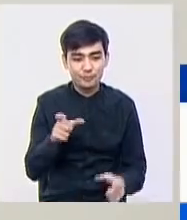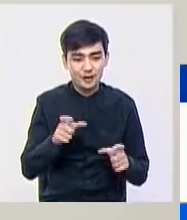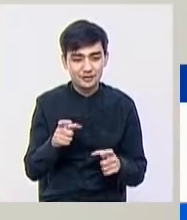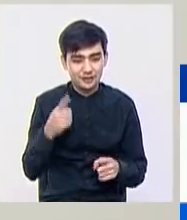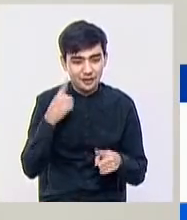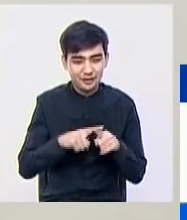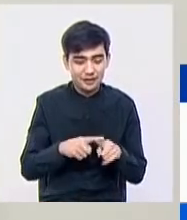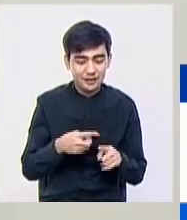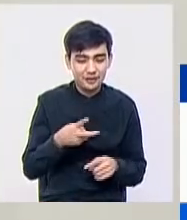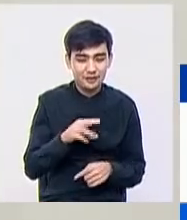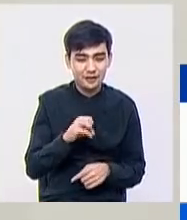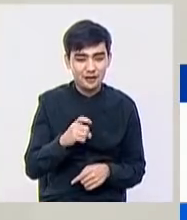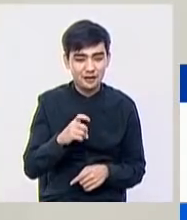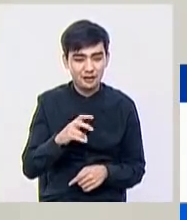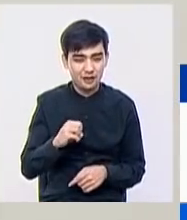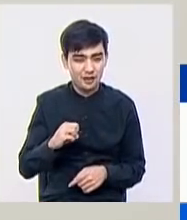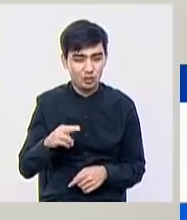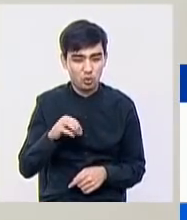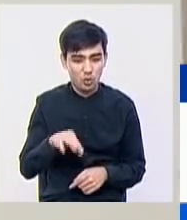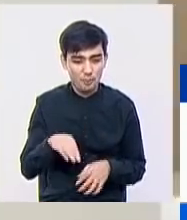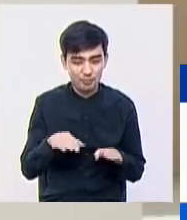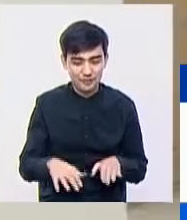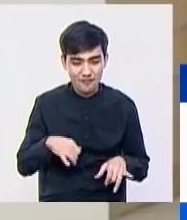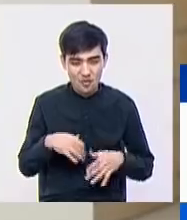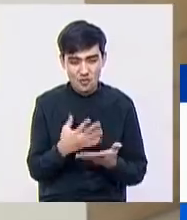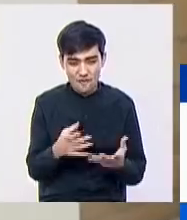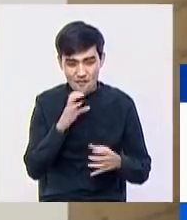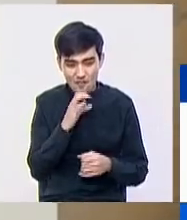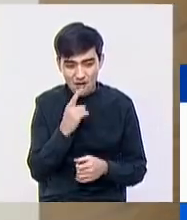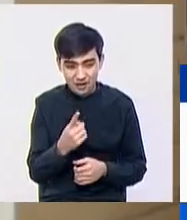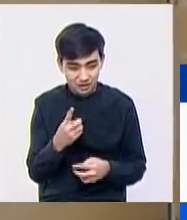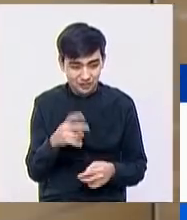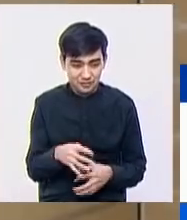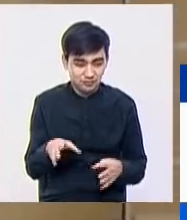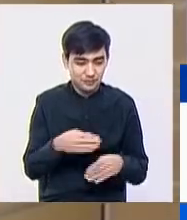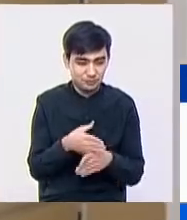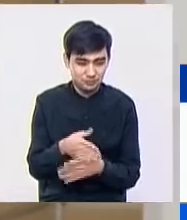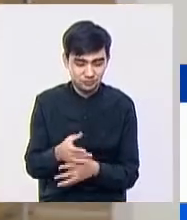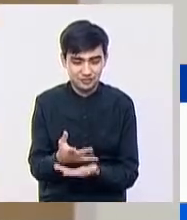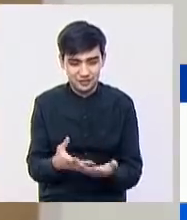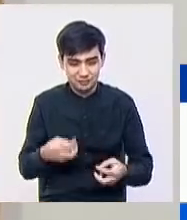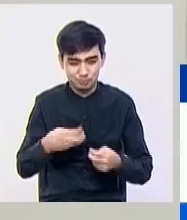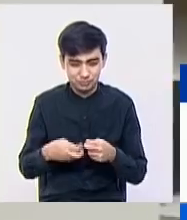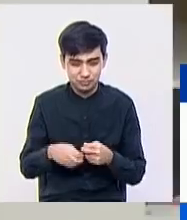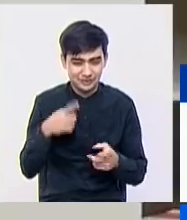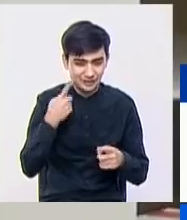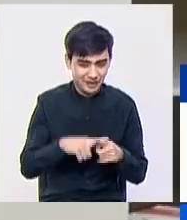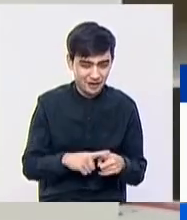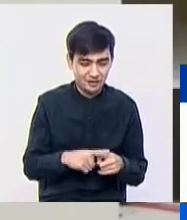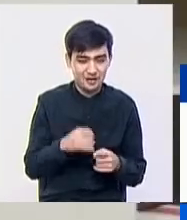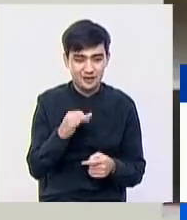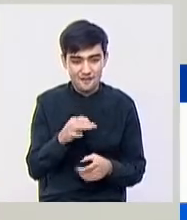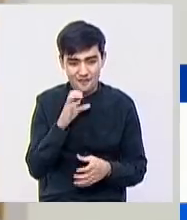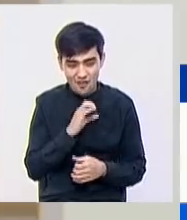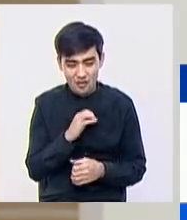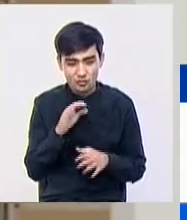техники «Технодом». Мародеров здесь не только воровали, но и крушили все подряд. Оборудование, стеллажи, технику. Причем